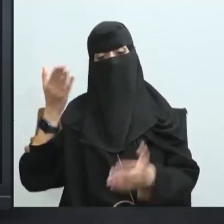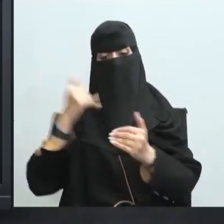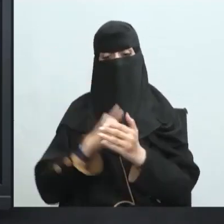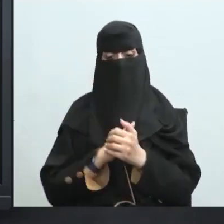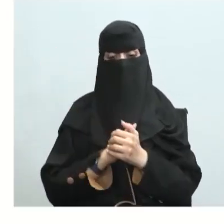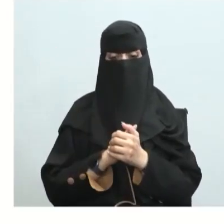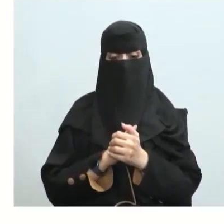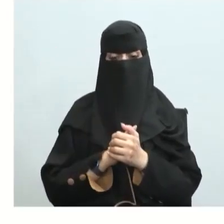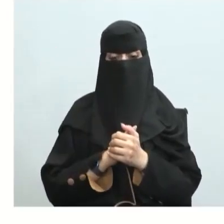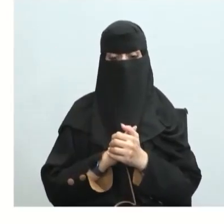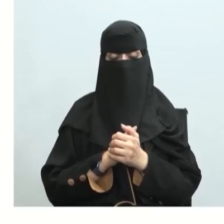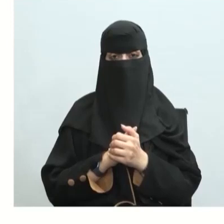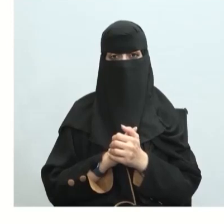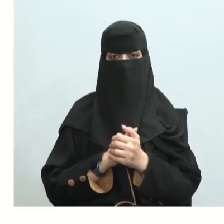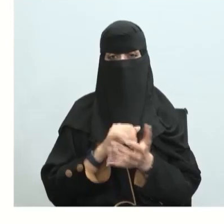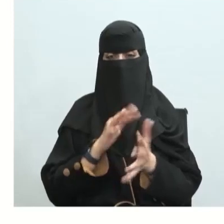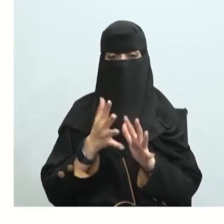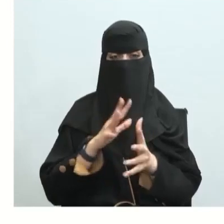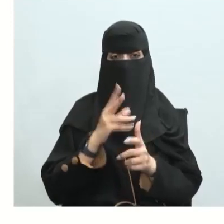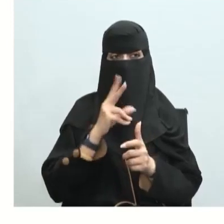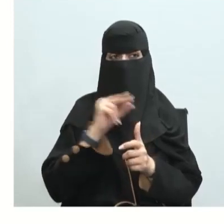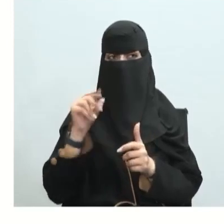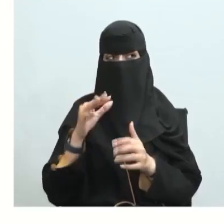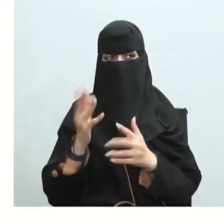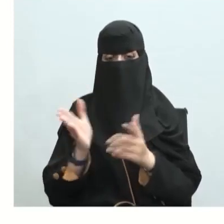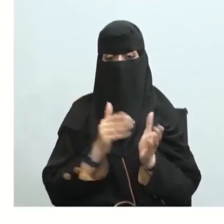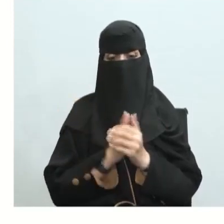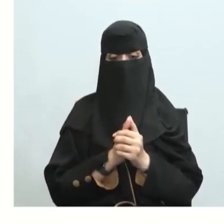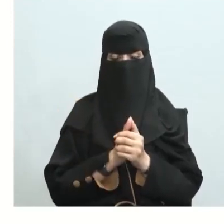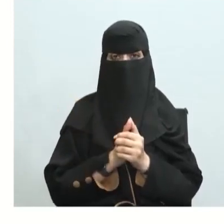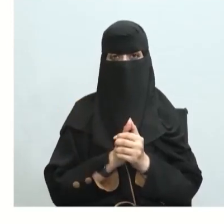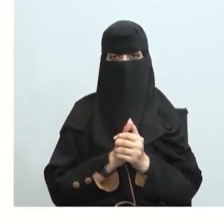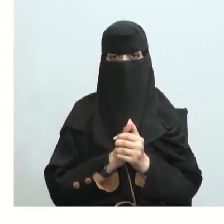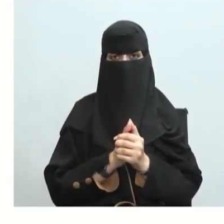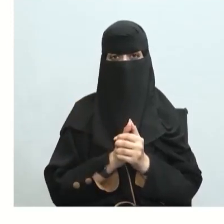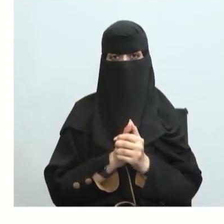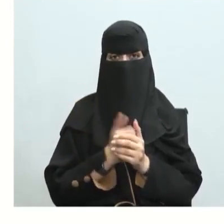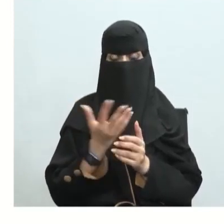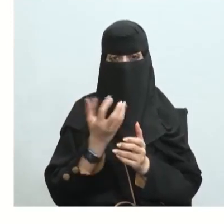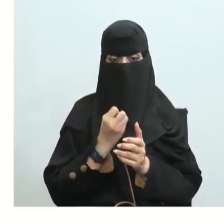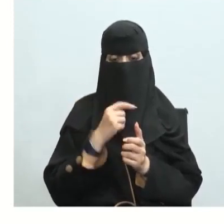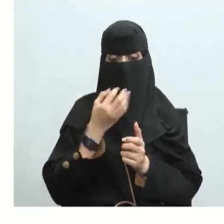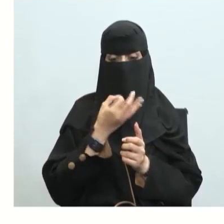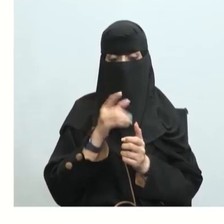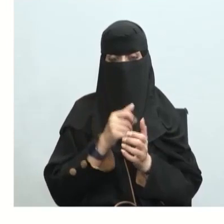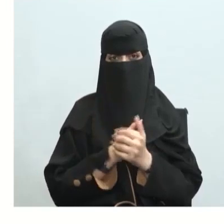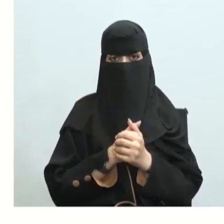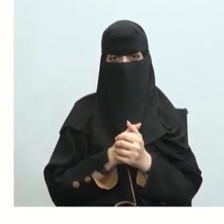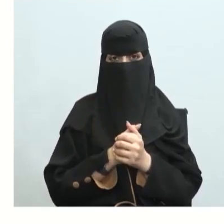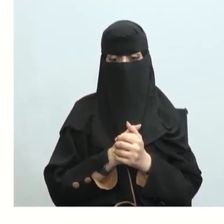سياره احلامك بعض التشبيهات والاستعارات بامكانك ان تاتي بها تقول